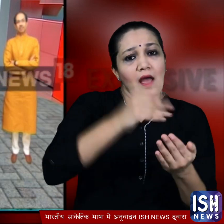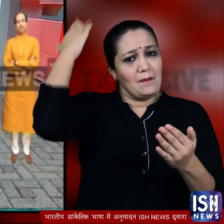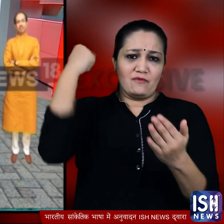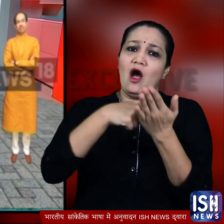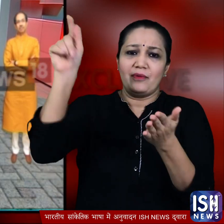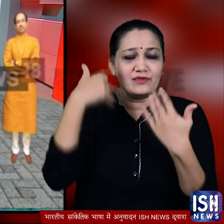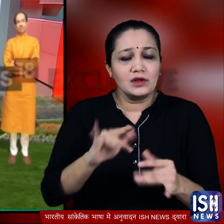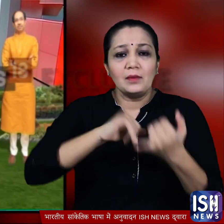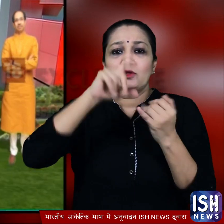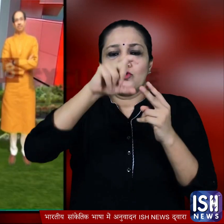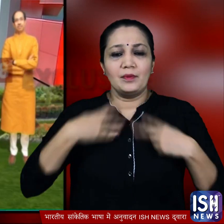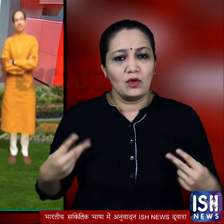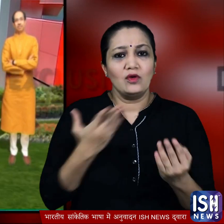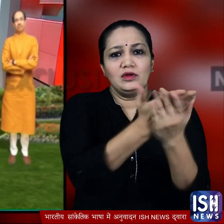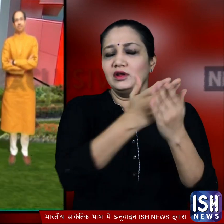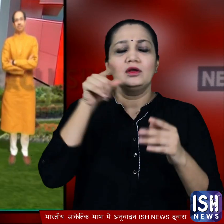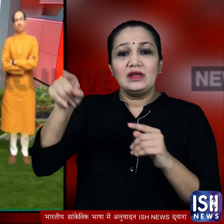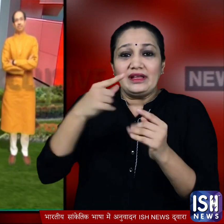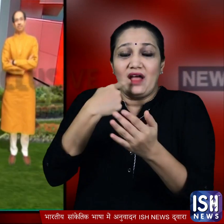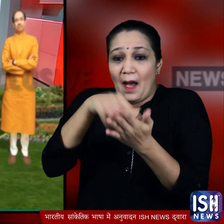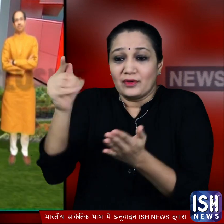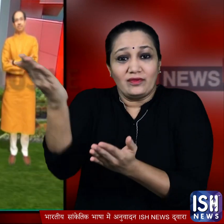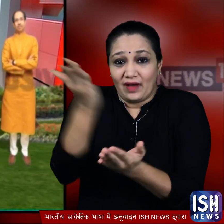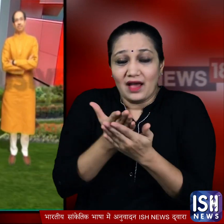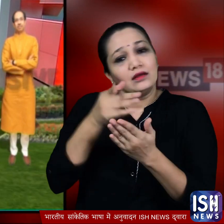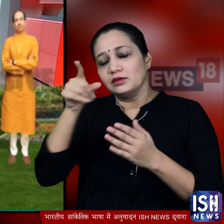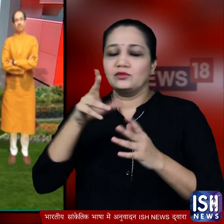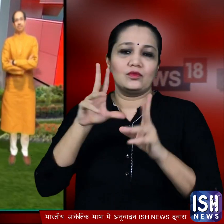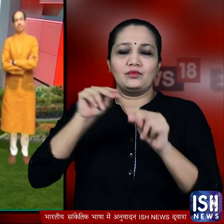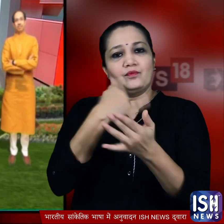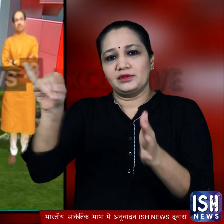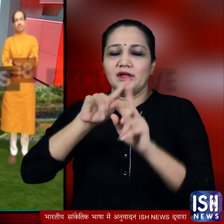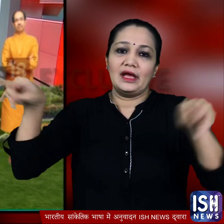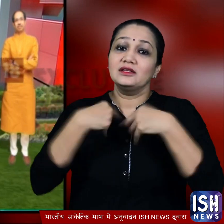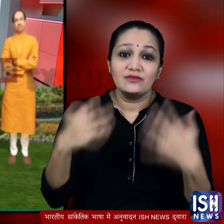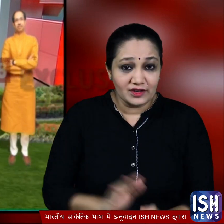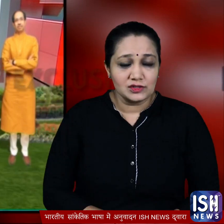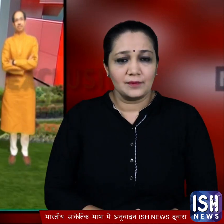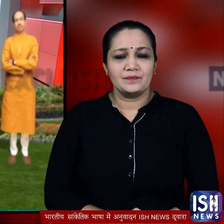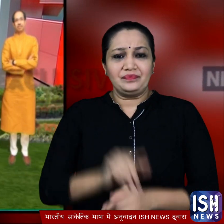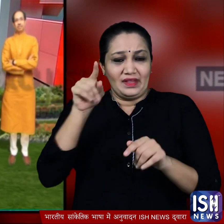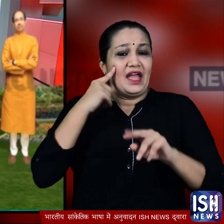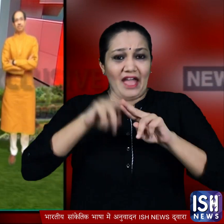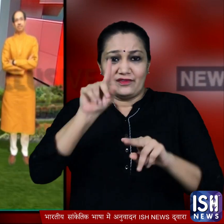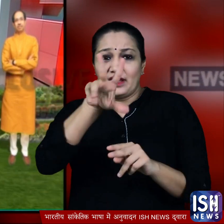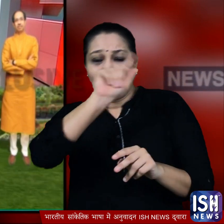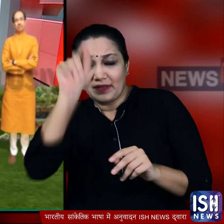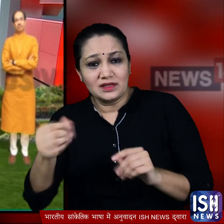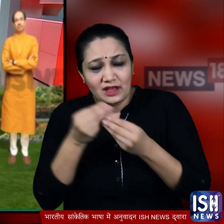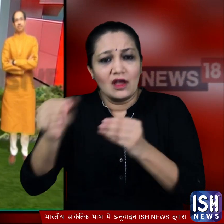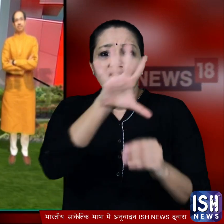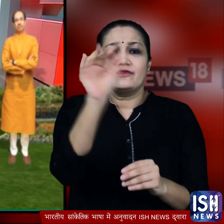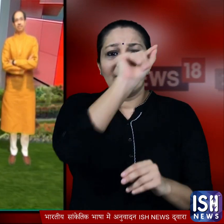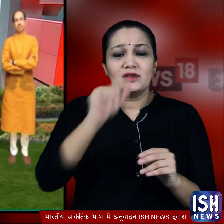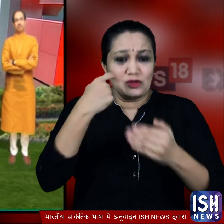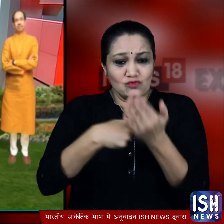पास किया था, लेकिन सुप्रीम कोर्ट ने राज्य सरकार के मराठा आरक्षण से जुड़े फैसले को खारिज कर दिया। कोर्ट ने कहा था कि इस आरक्षण से 50%